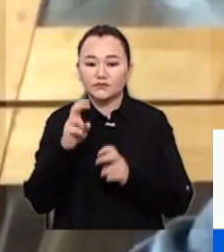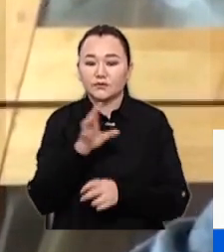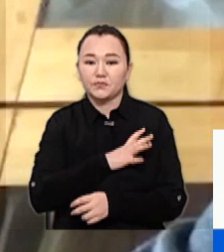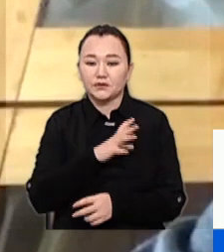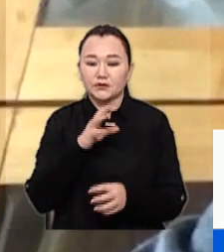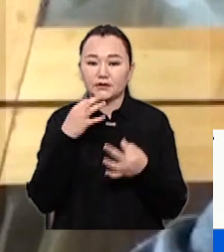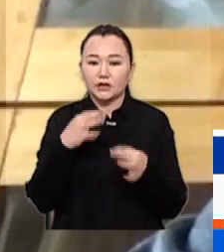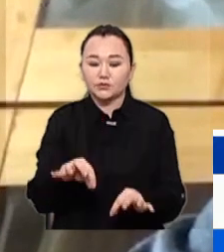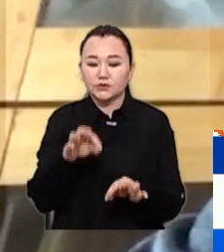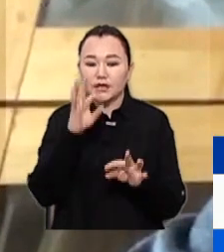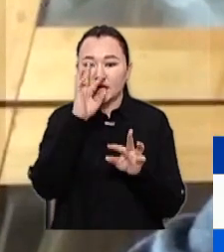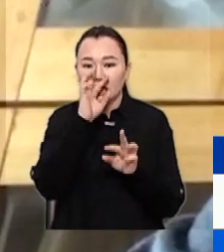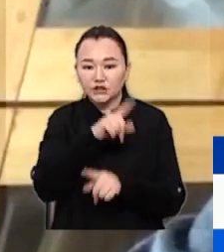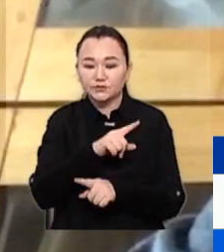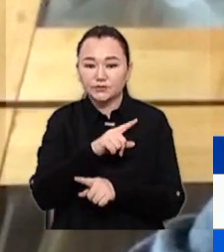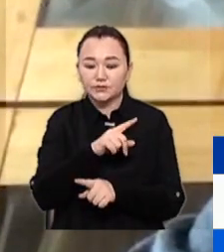было допущено